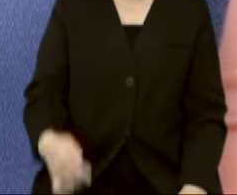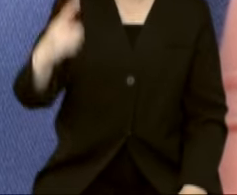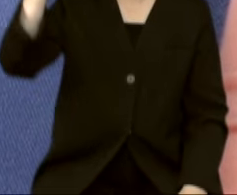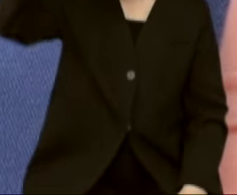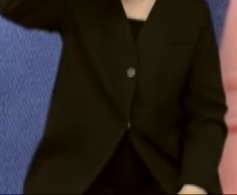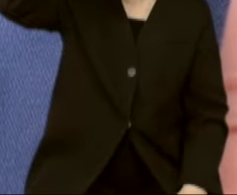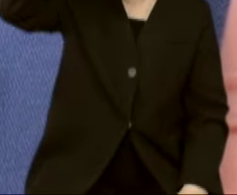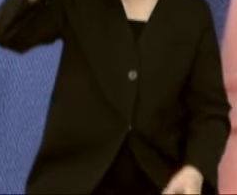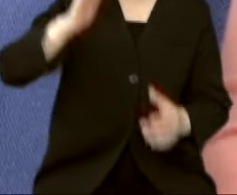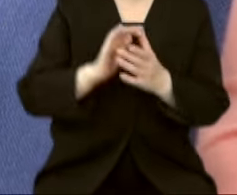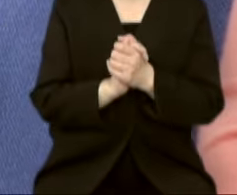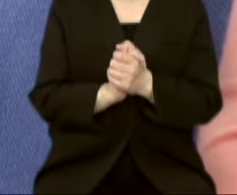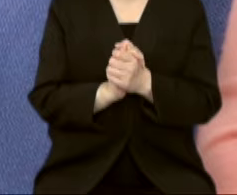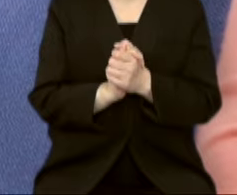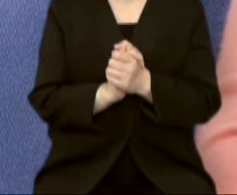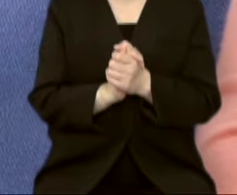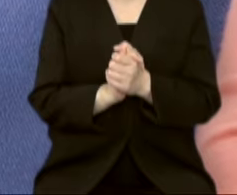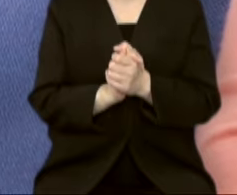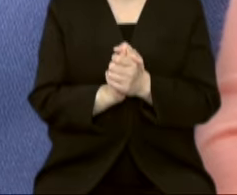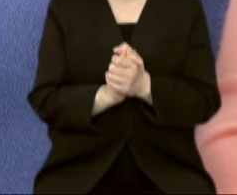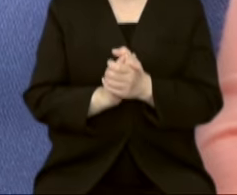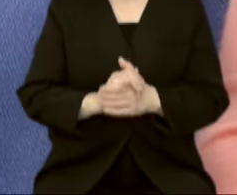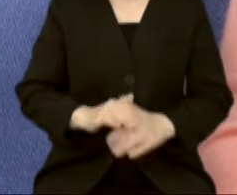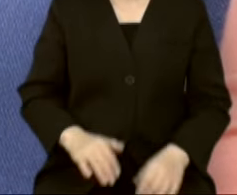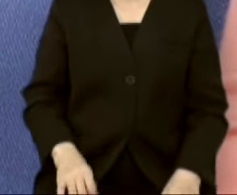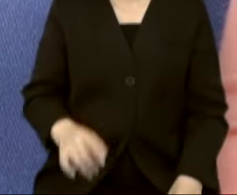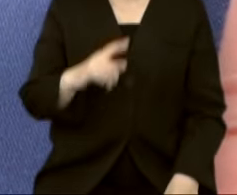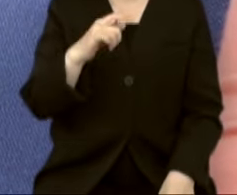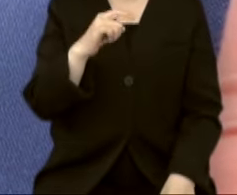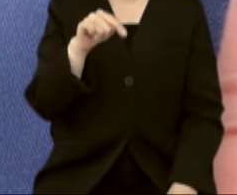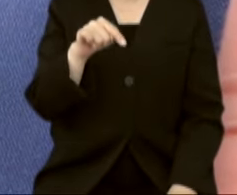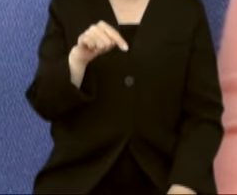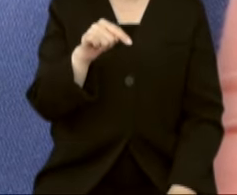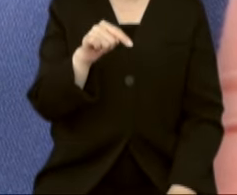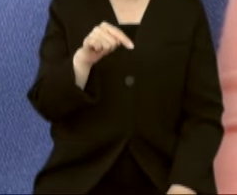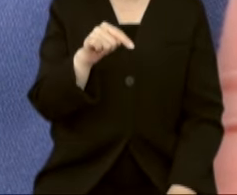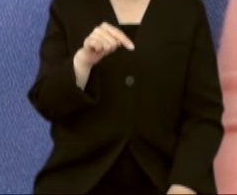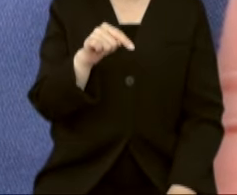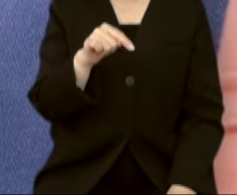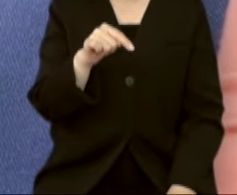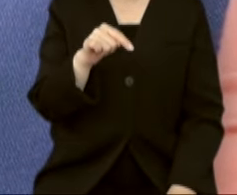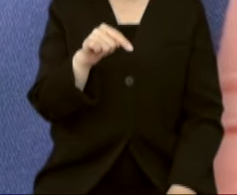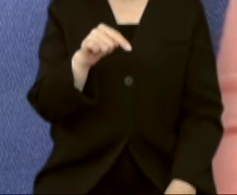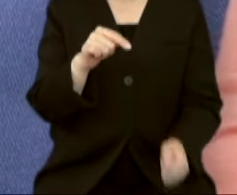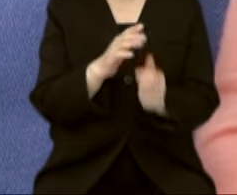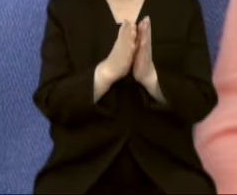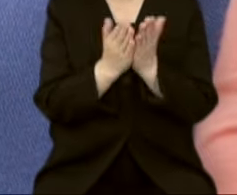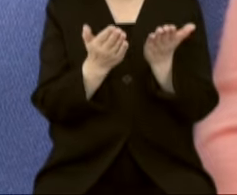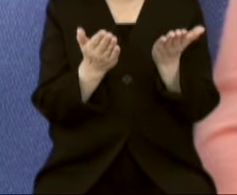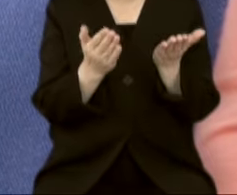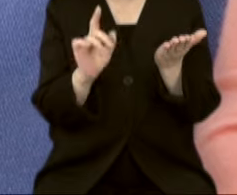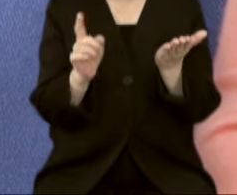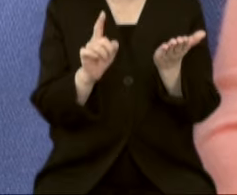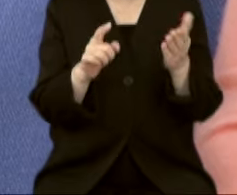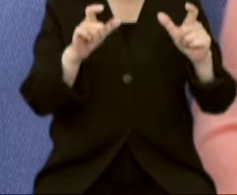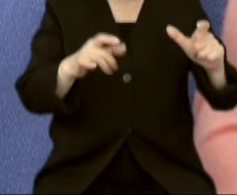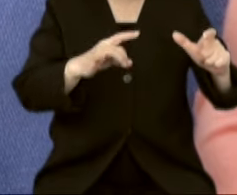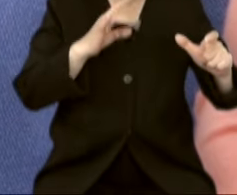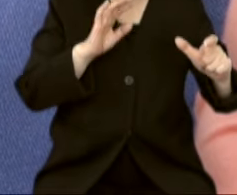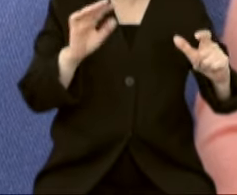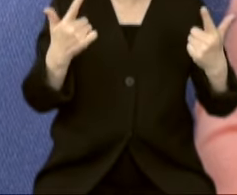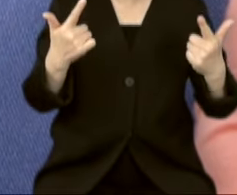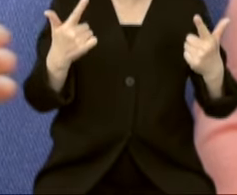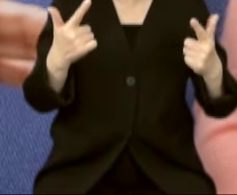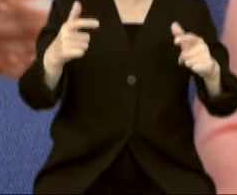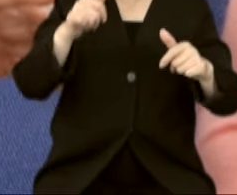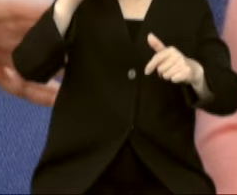손을 넣고 기도를 했어요. 이 정령을 우리 인도 후주만 아니라 쇼벤걸 주만 아니라